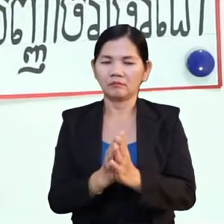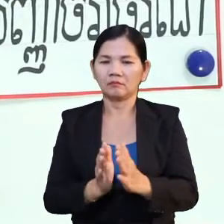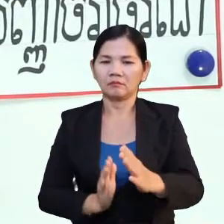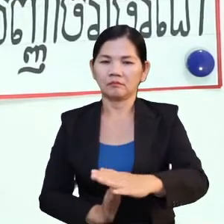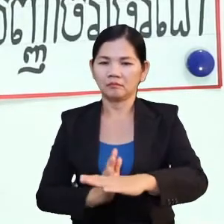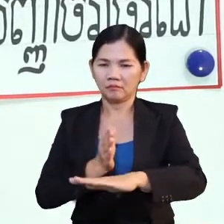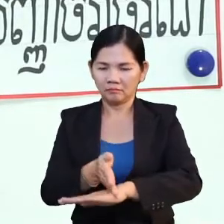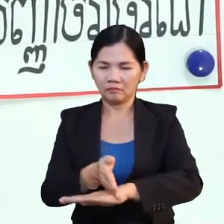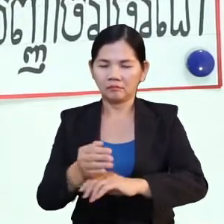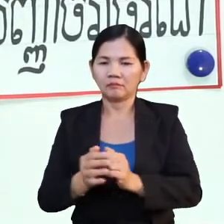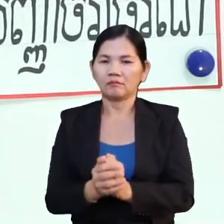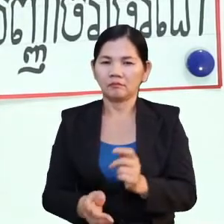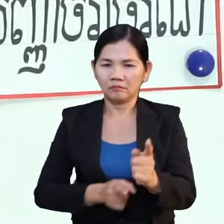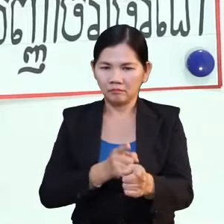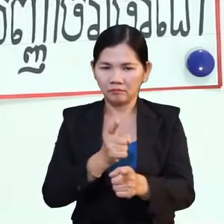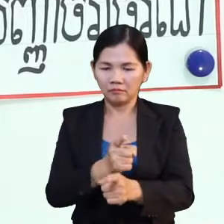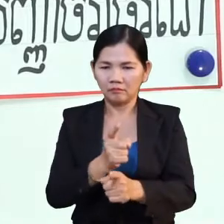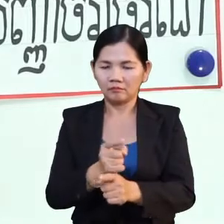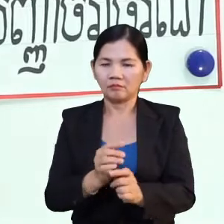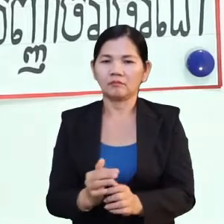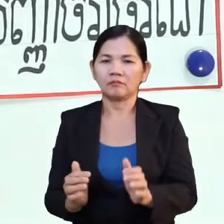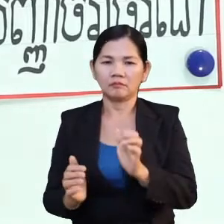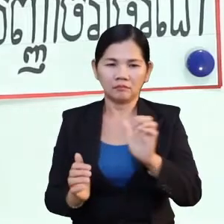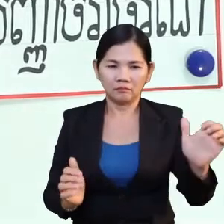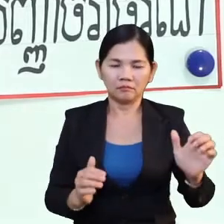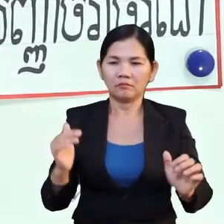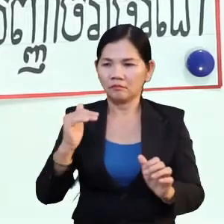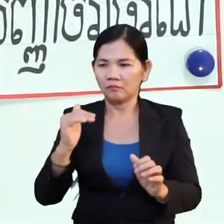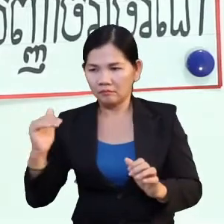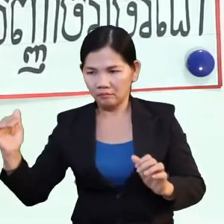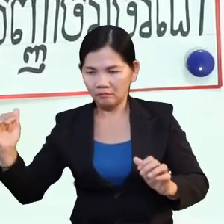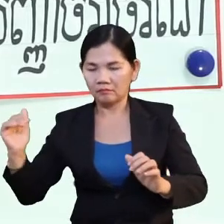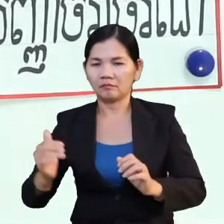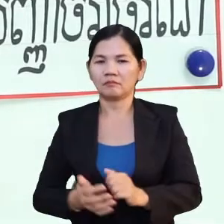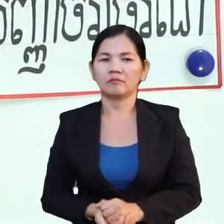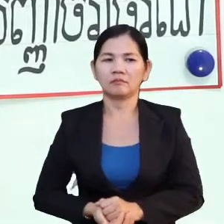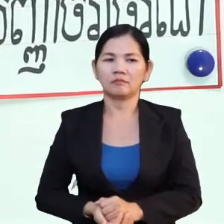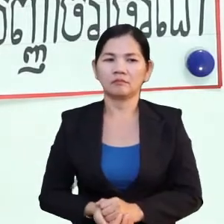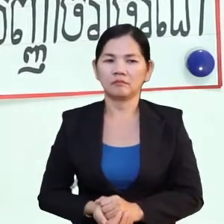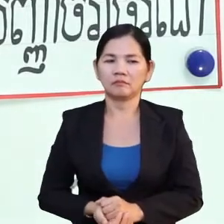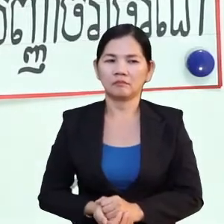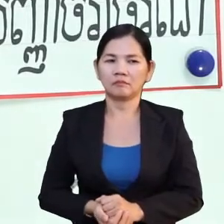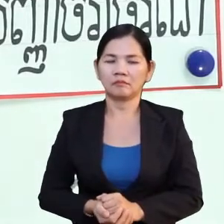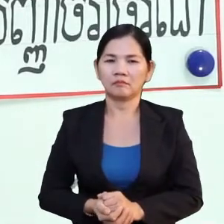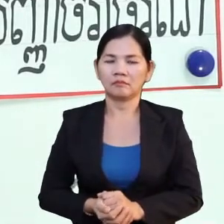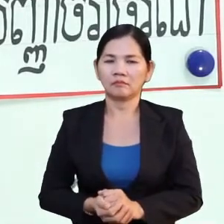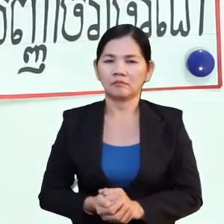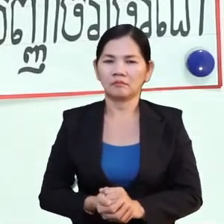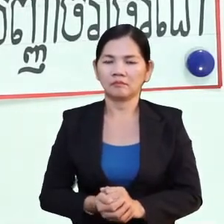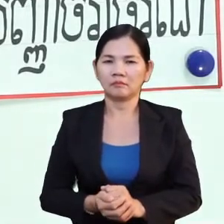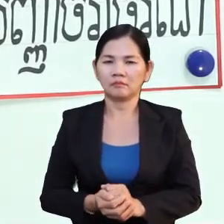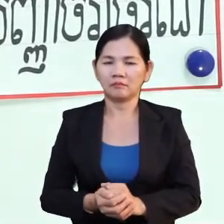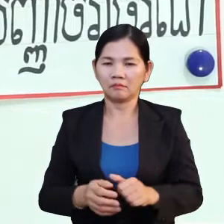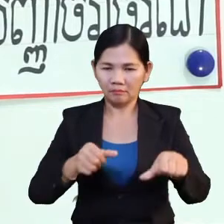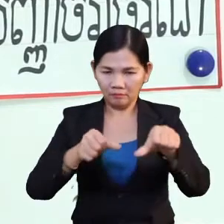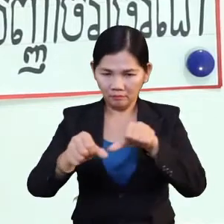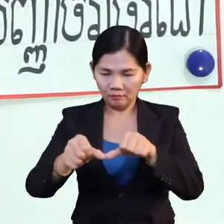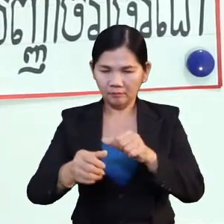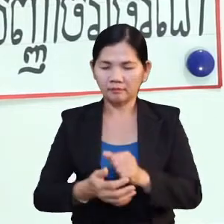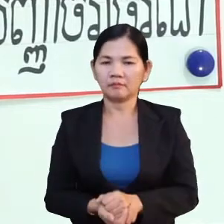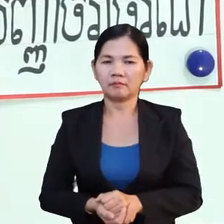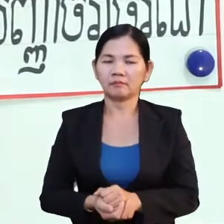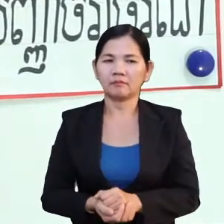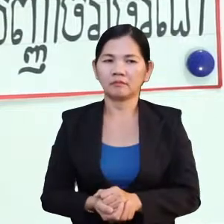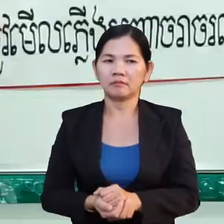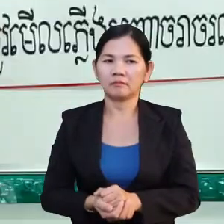ងផ្លូវត្រូវមើលឆ្វេងស្ដាំចាអរគុណឥឡូវយើងចាប់ផ្ដើមមើលរូបនេះបន្ត